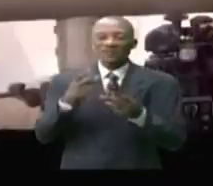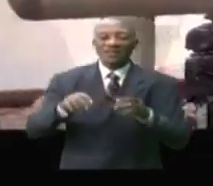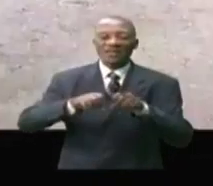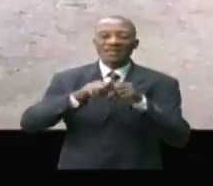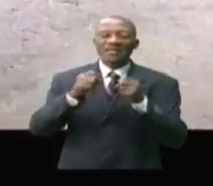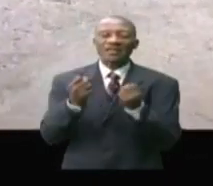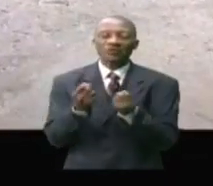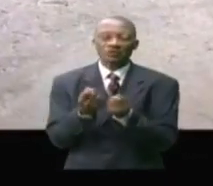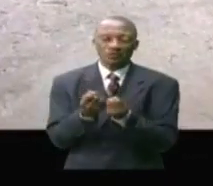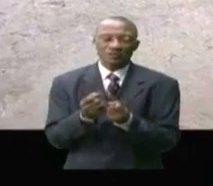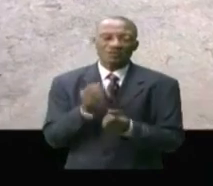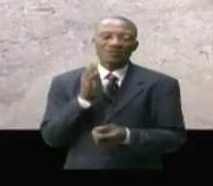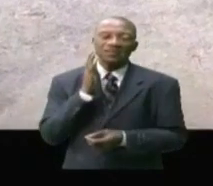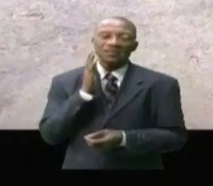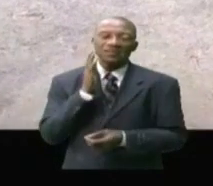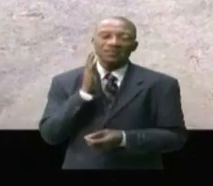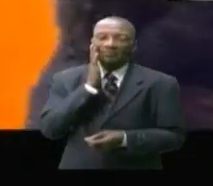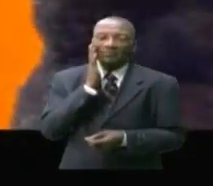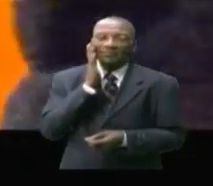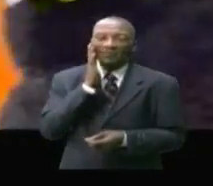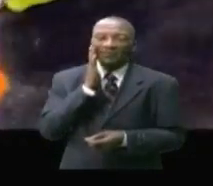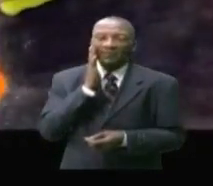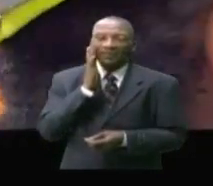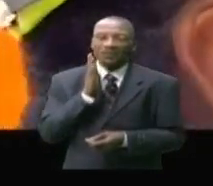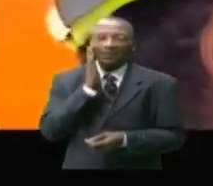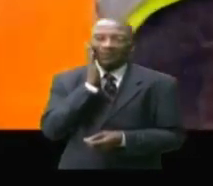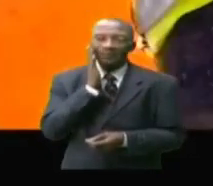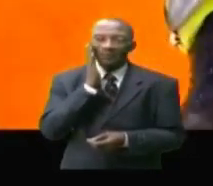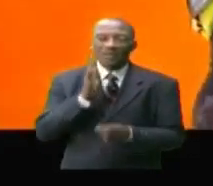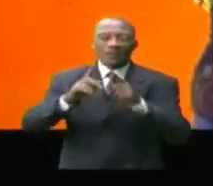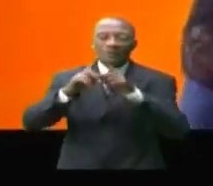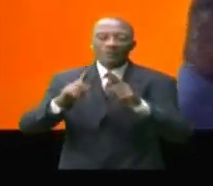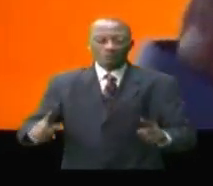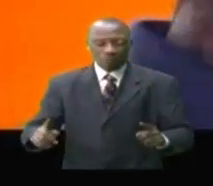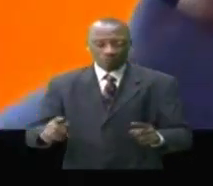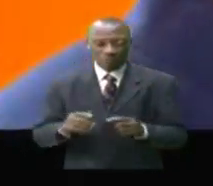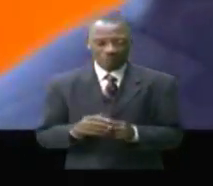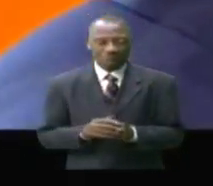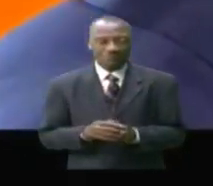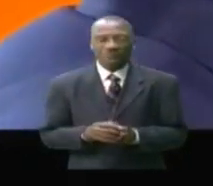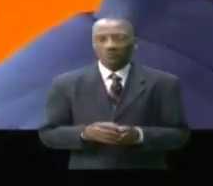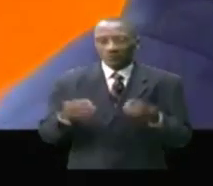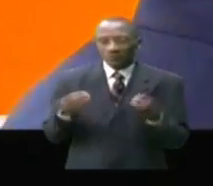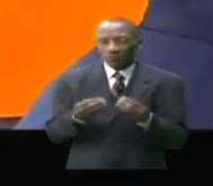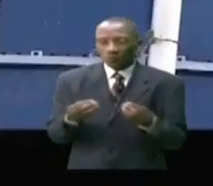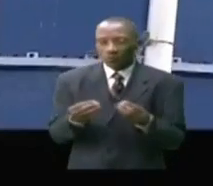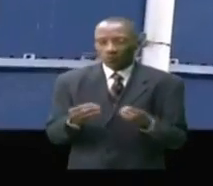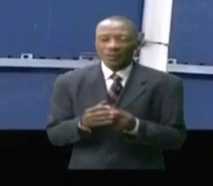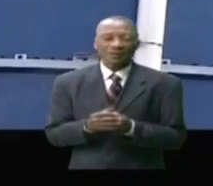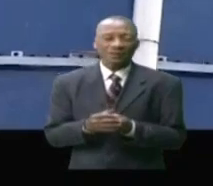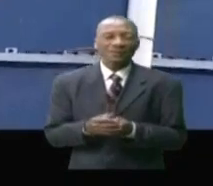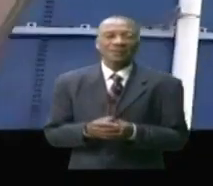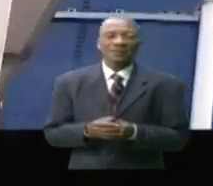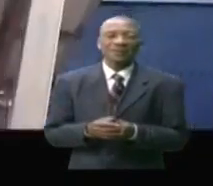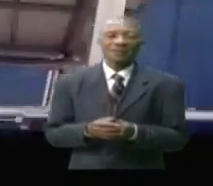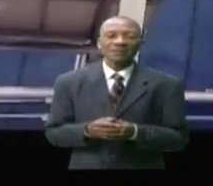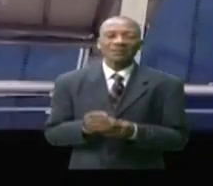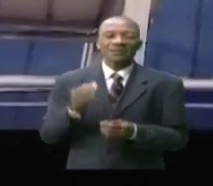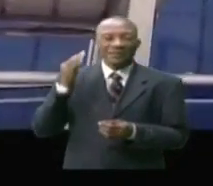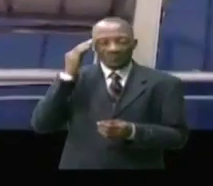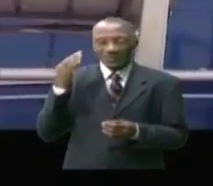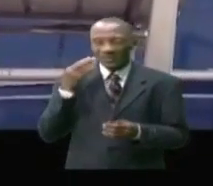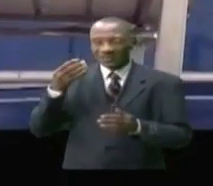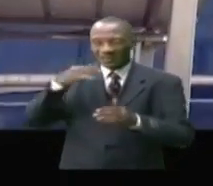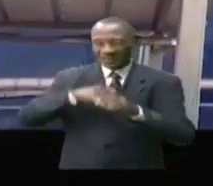incendies. La première à être visitée est la Bras Congo. Ici, au responsable technique, Edgar a fourni toutes